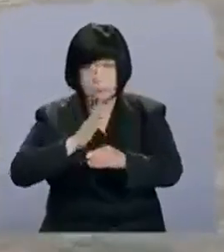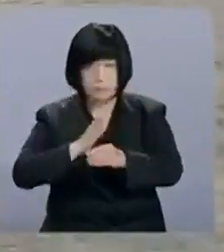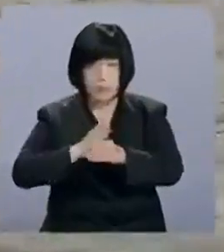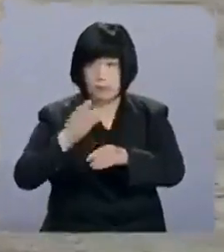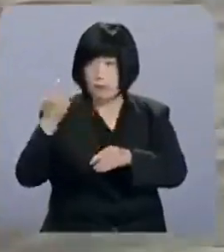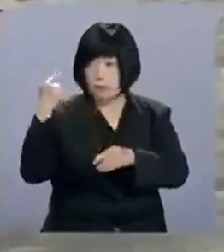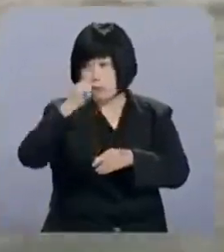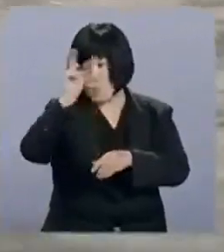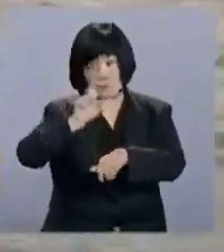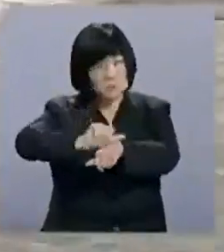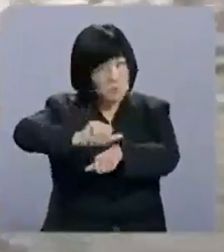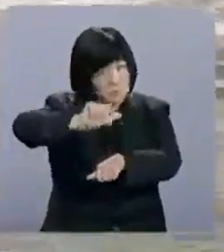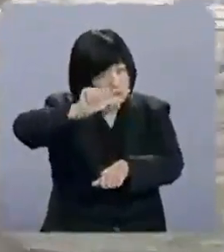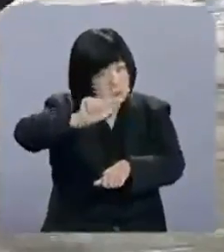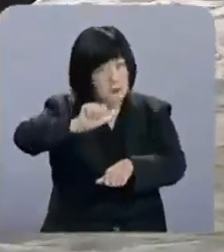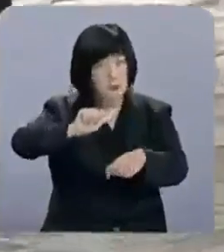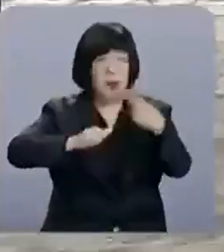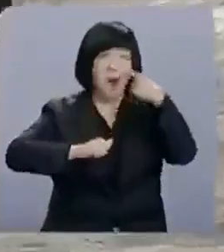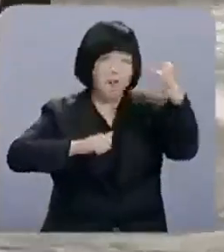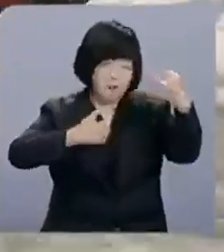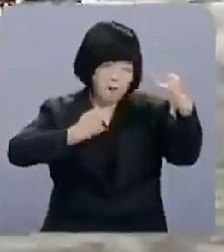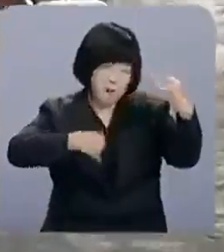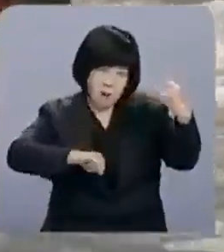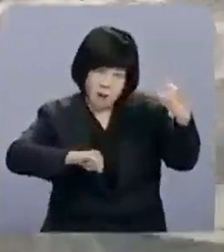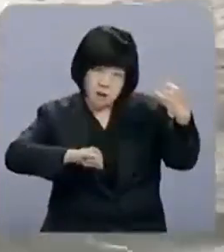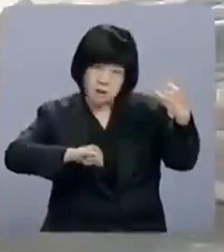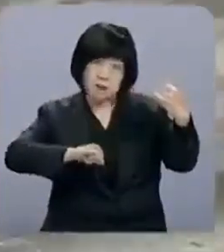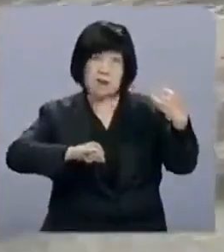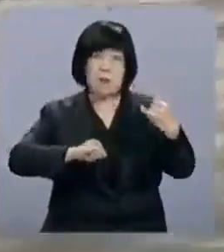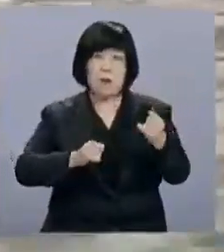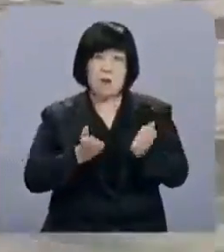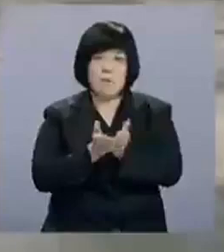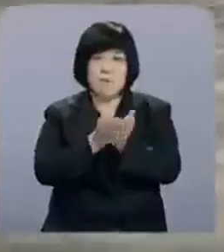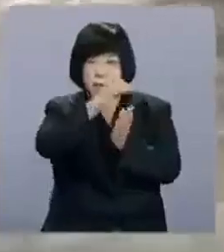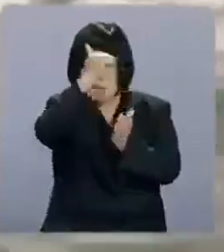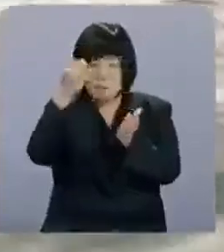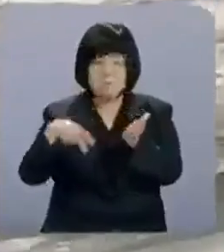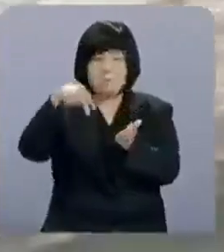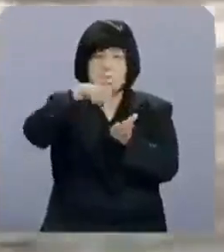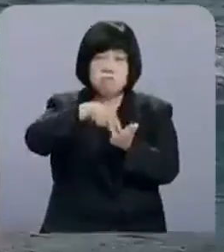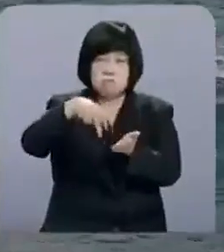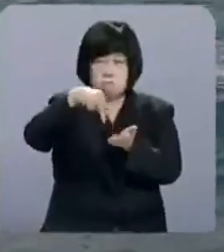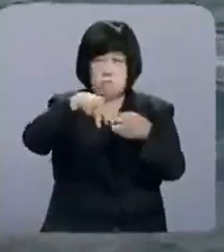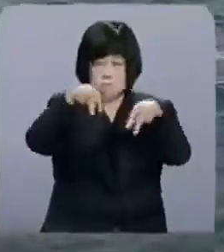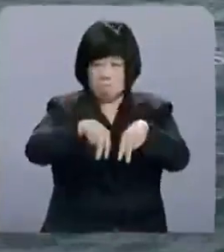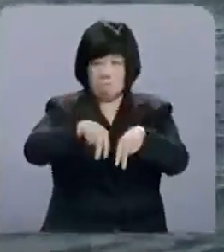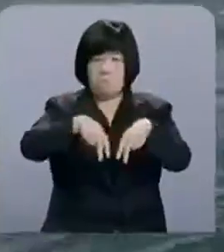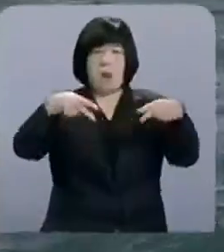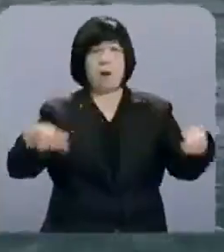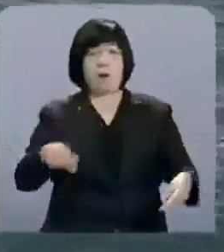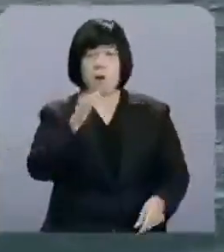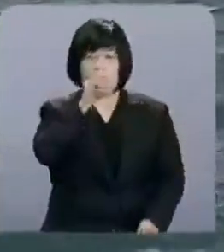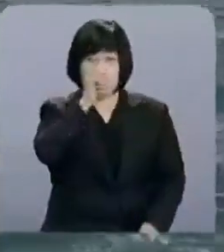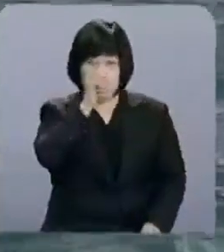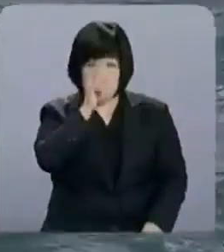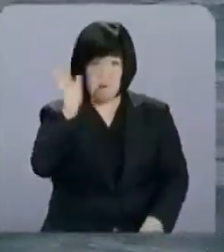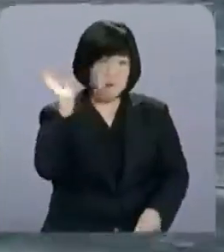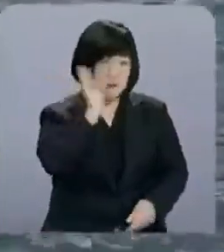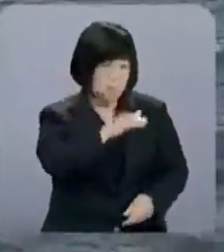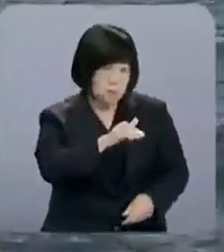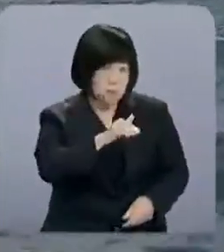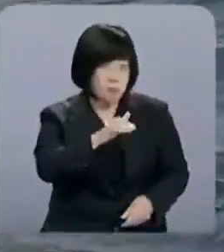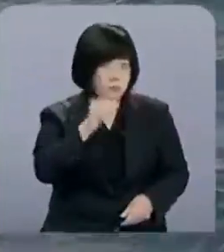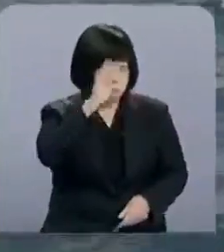어제 오후 5시쯤 모녀 사인 60대와 살 때 여성이 이런 산이 타고 있다 바다에 빠졌습니다 출동한 해경 이 수색